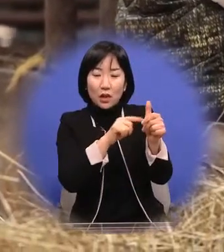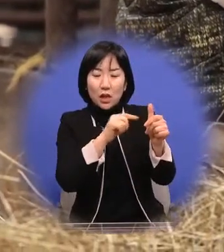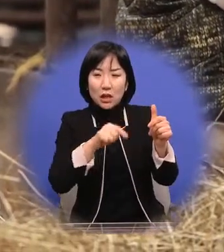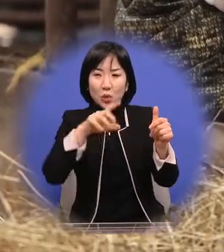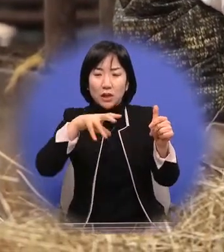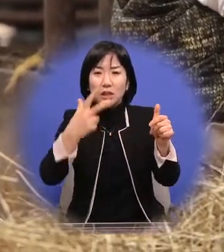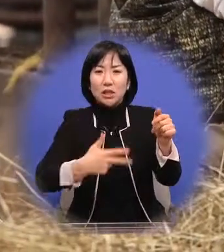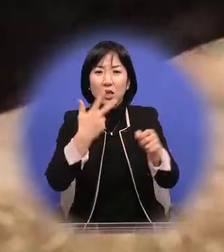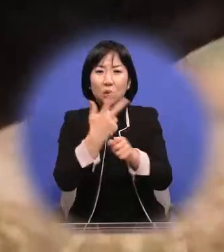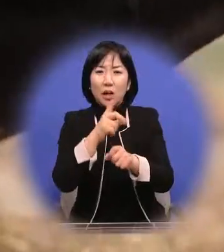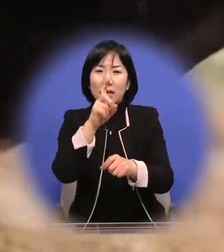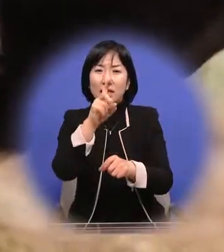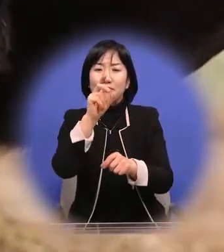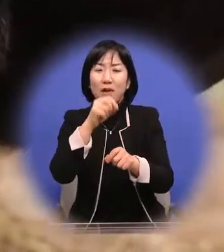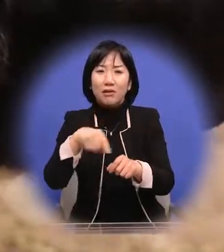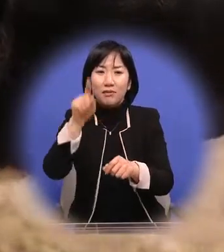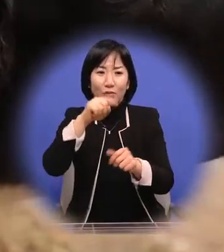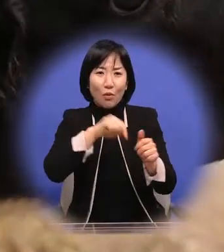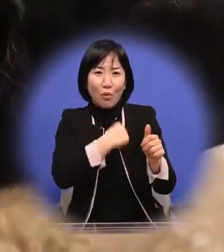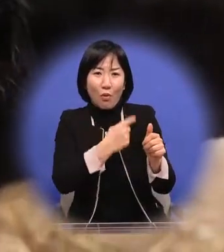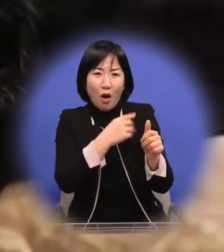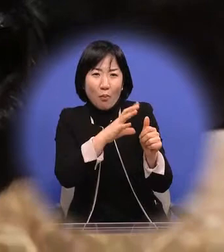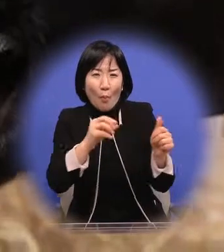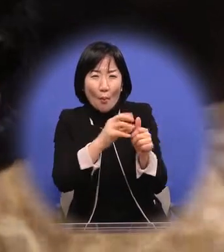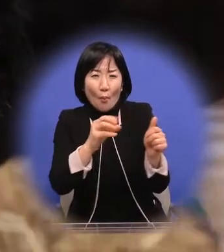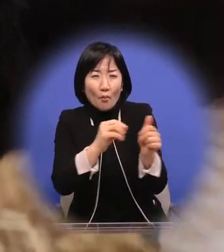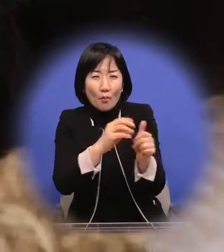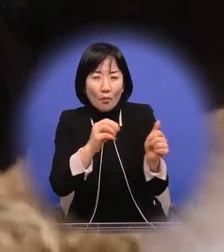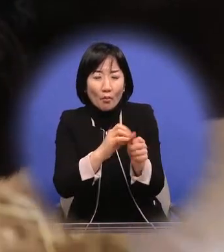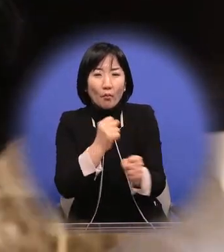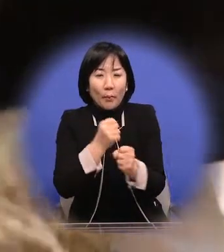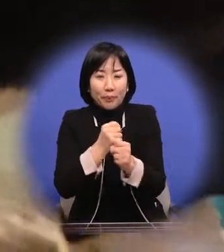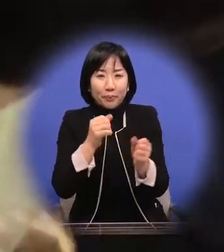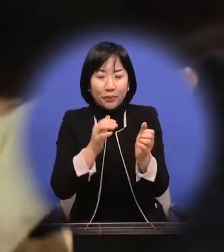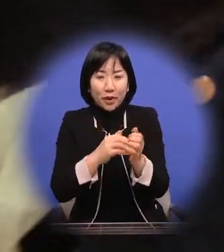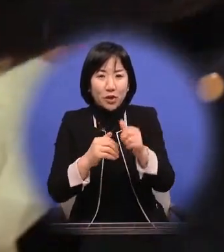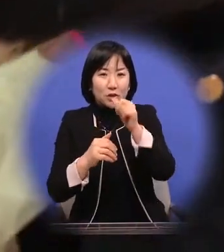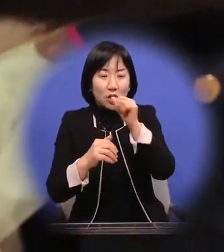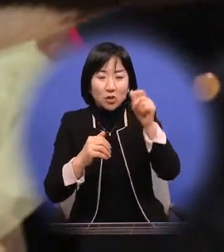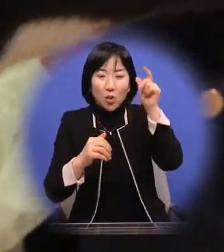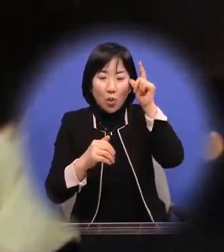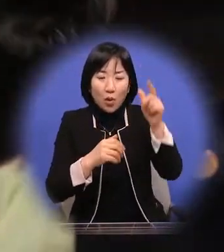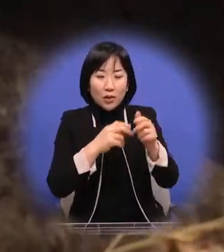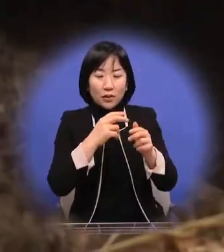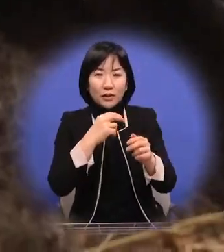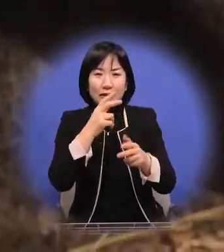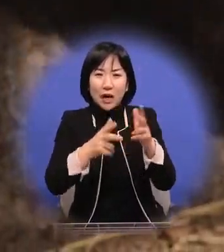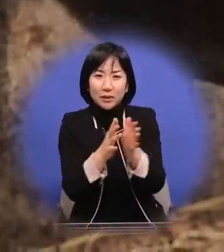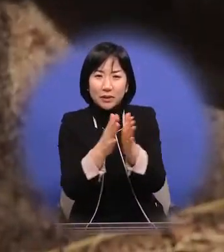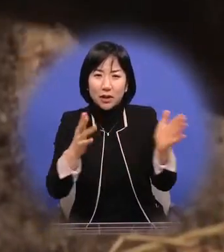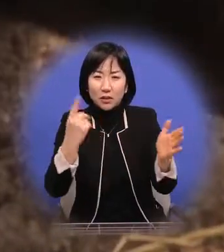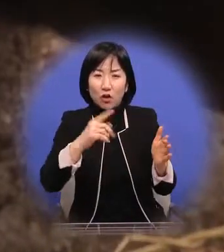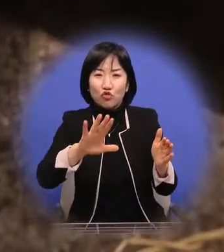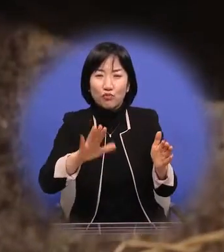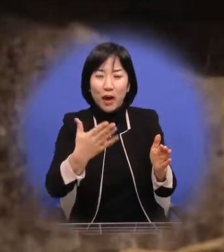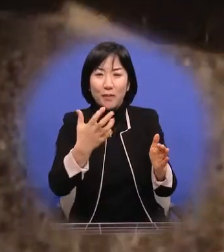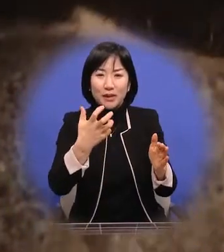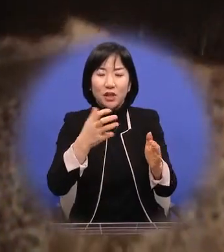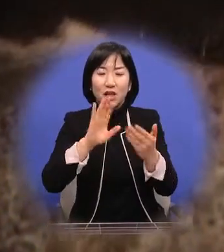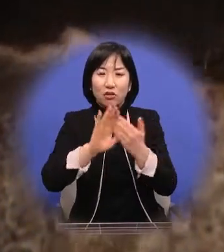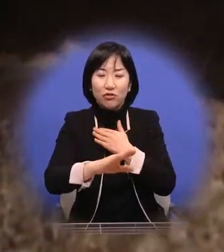7년간 무려 10만 리터의 원유를 생산했습니다. 젖소 검정사업을 시작한 1980년대 이후